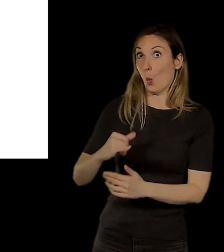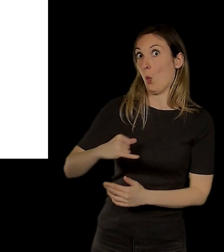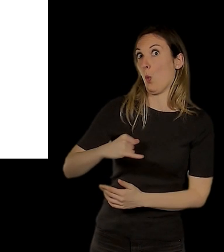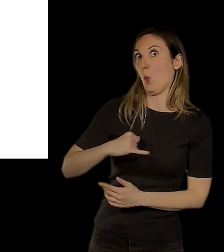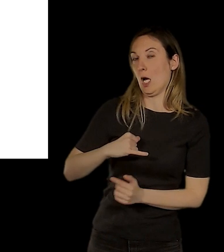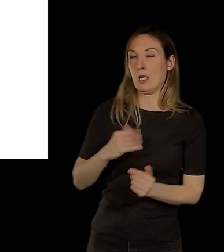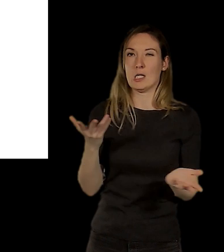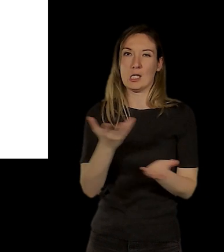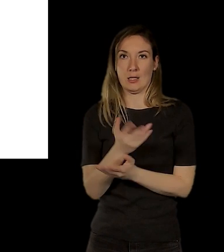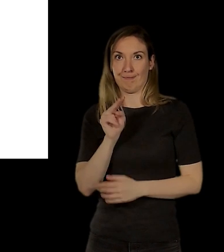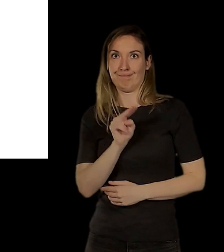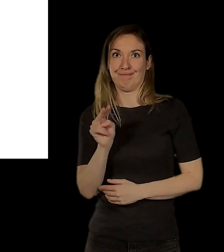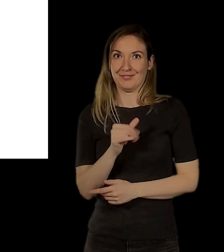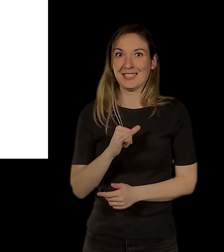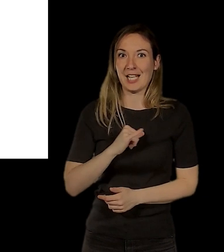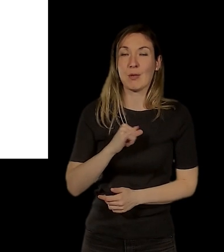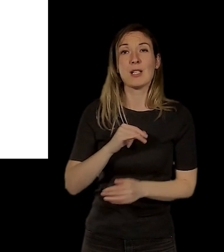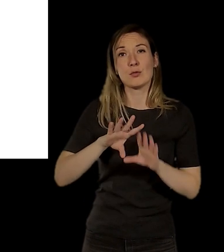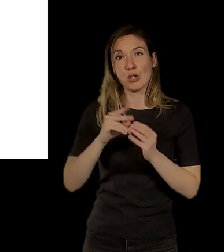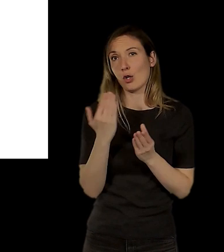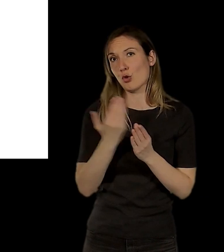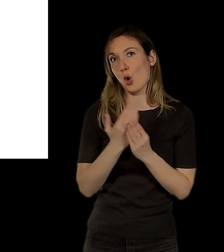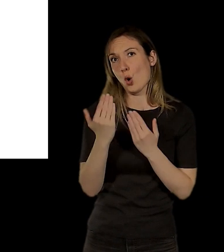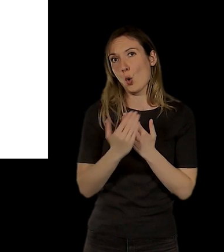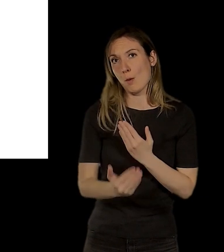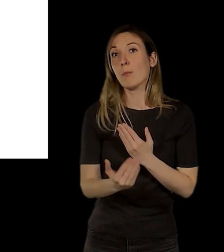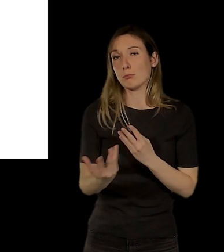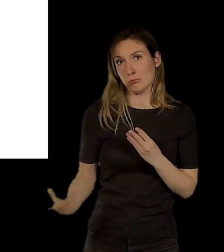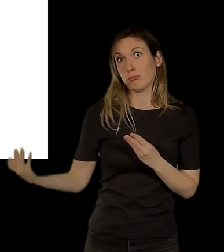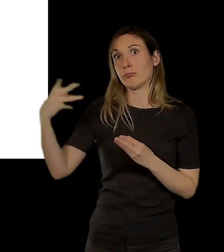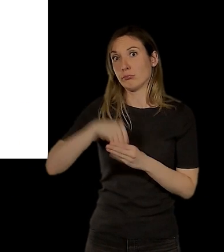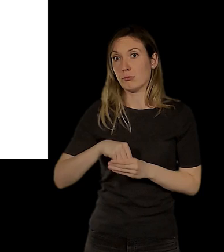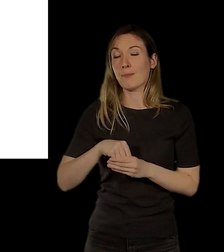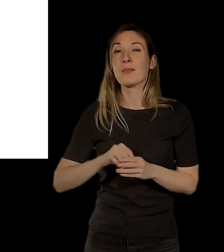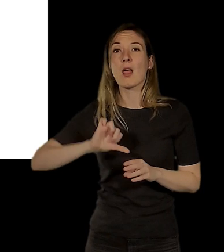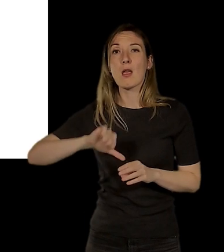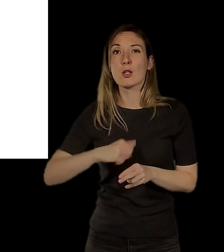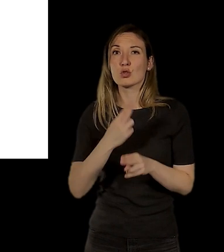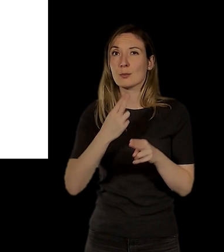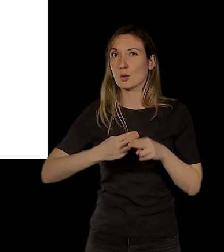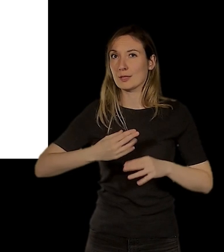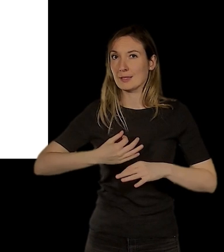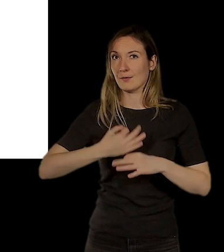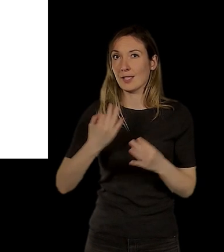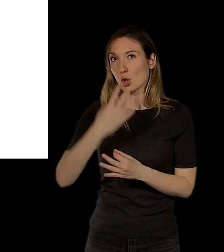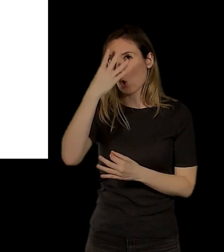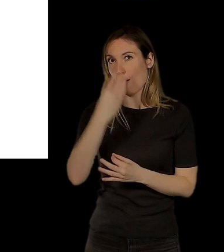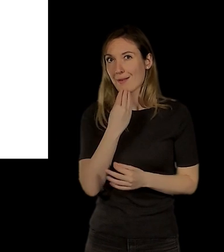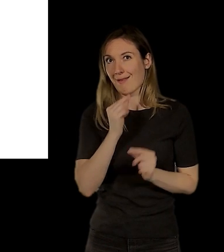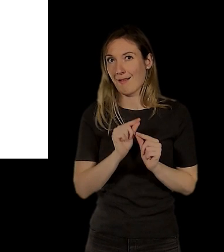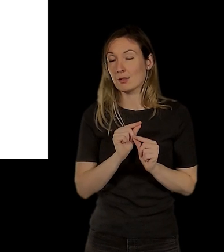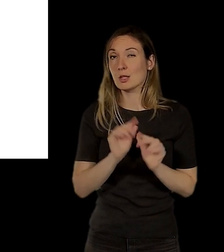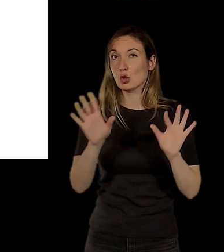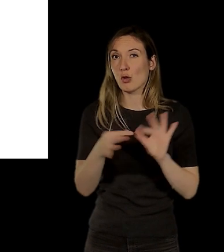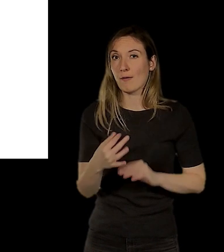tyto dokumenty tam jsou, nebo tyto informace tam jsou taky. A jako poslední série obrázků vlastně